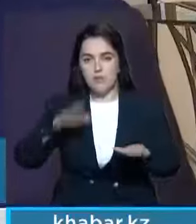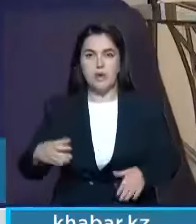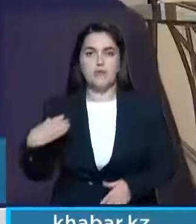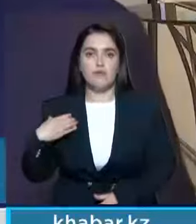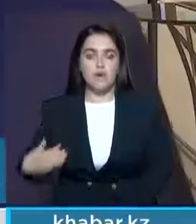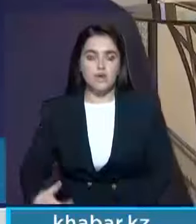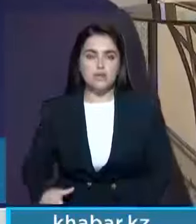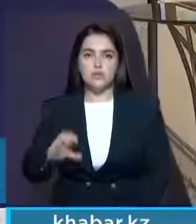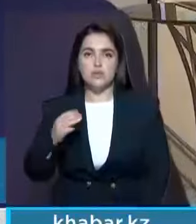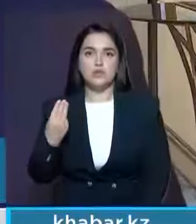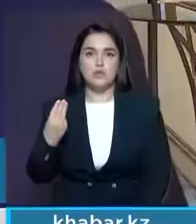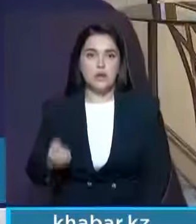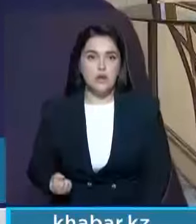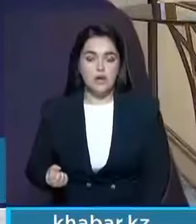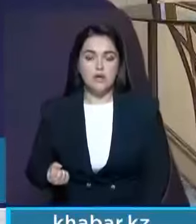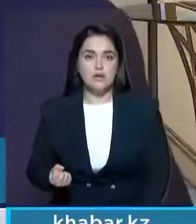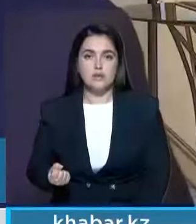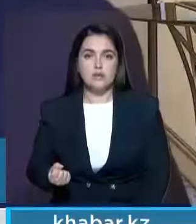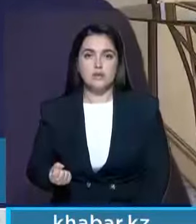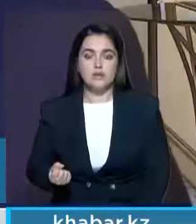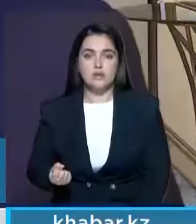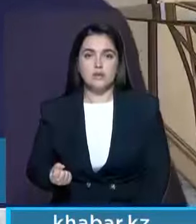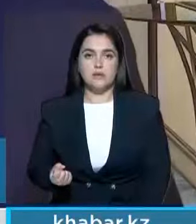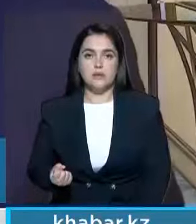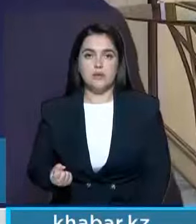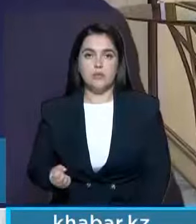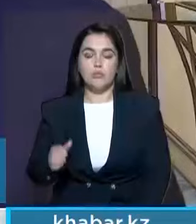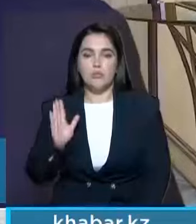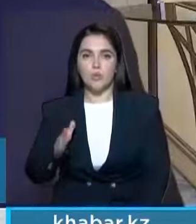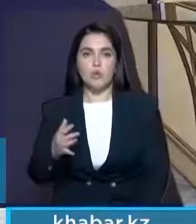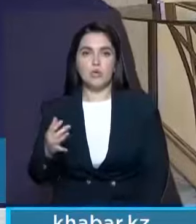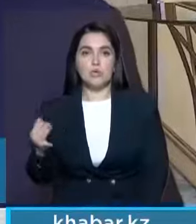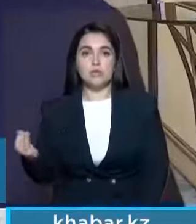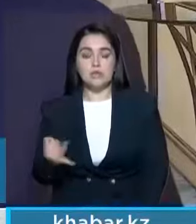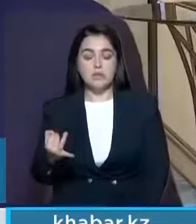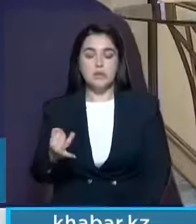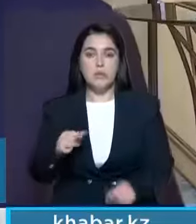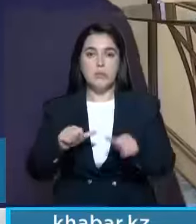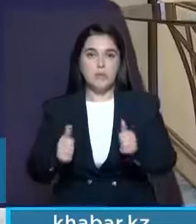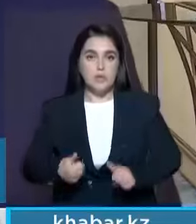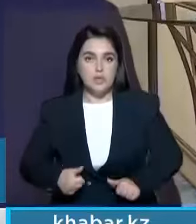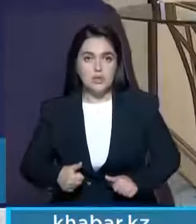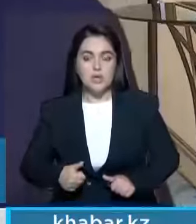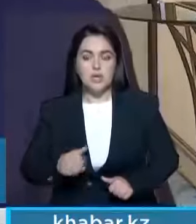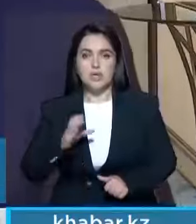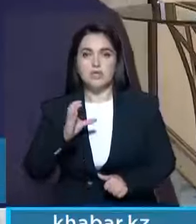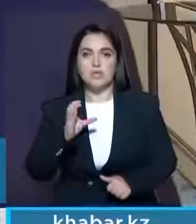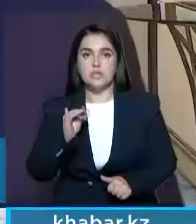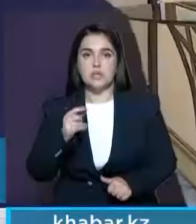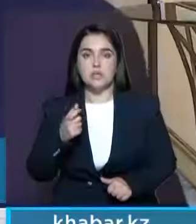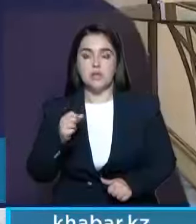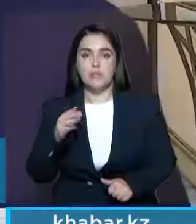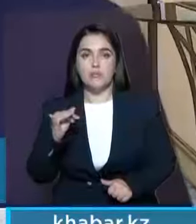Франции, США, многих других стран в свою очень такую интересную, уникальную модель. Сингапурский